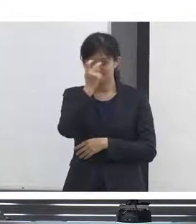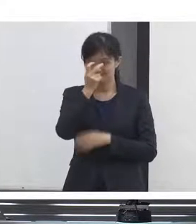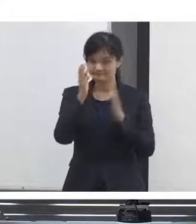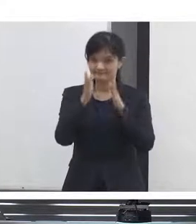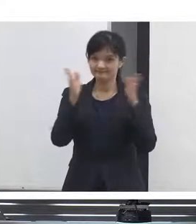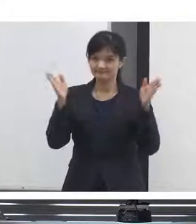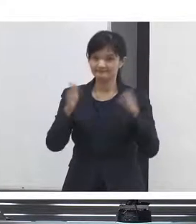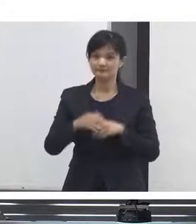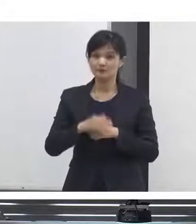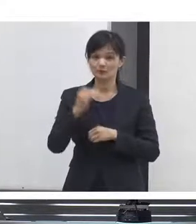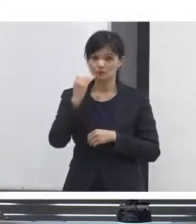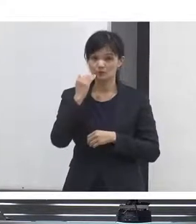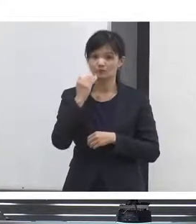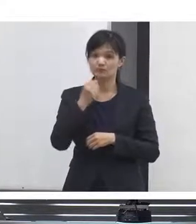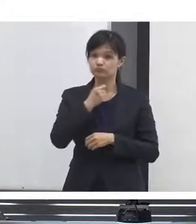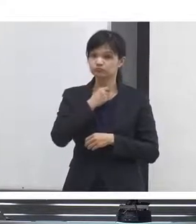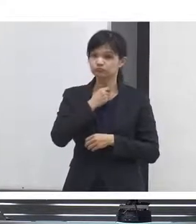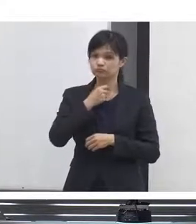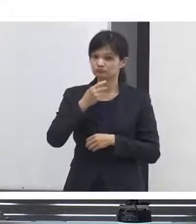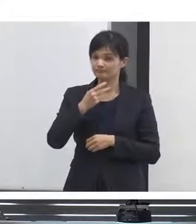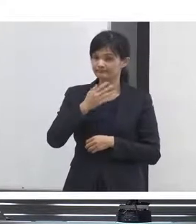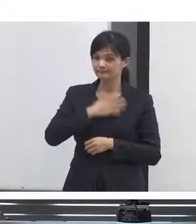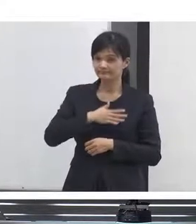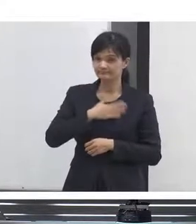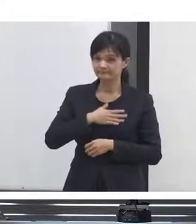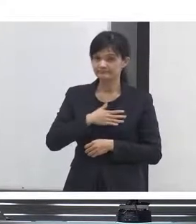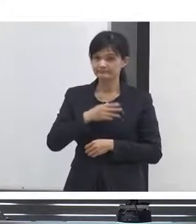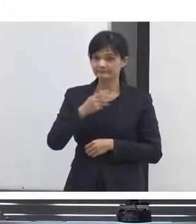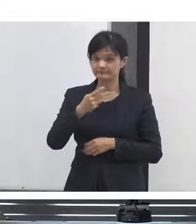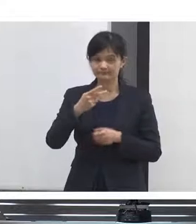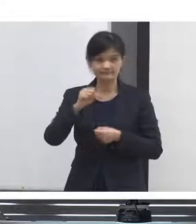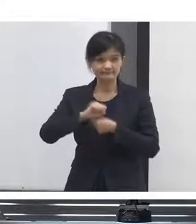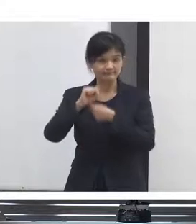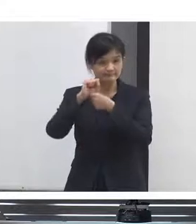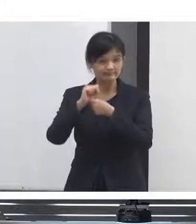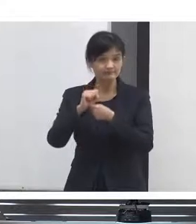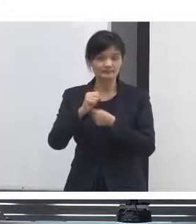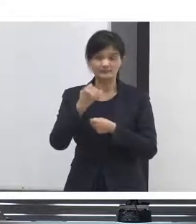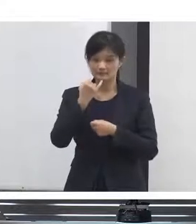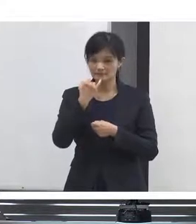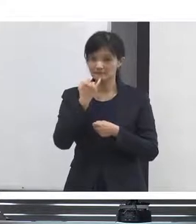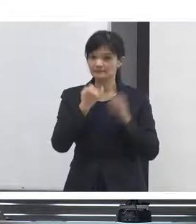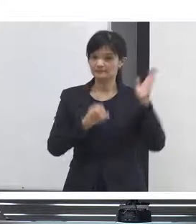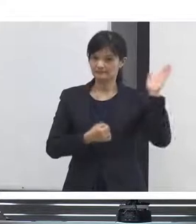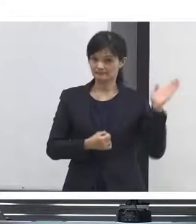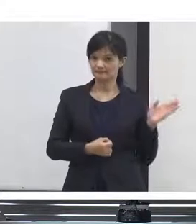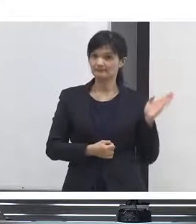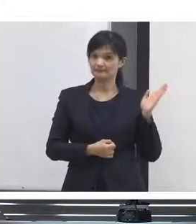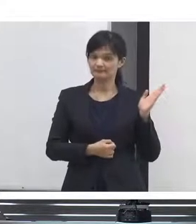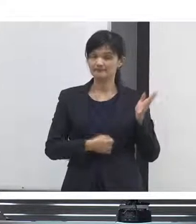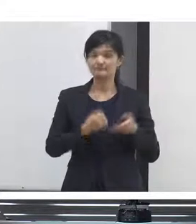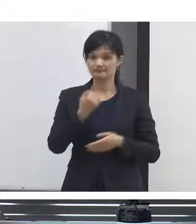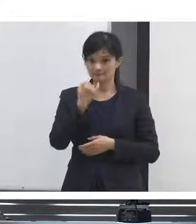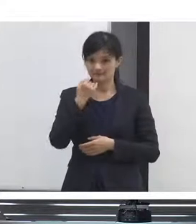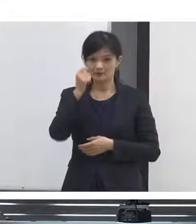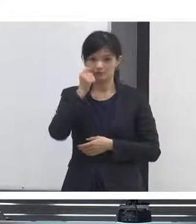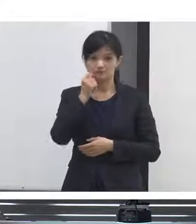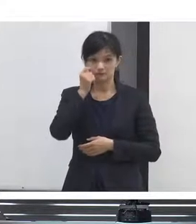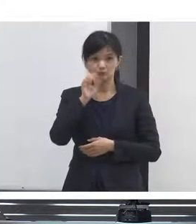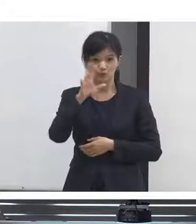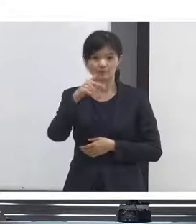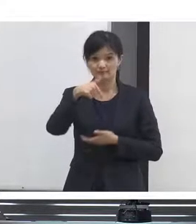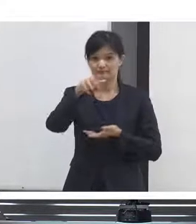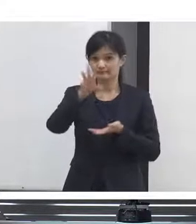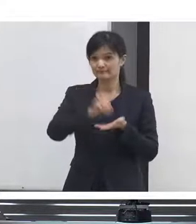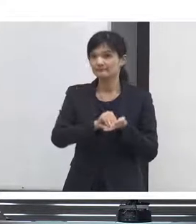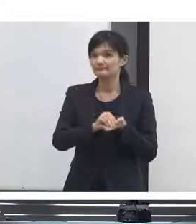更多的这个内容的话呢，事实上你可以看这 YouTube 这个 demo， 那你可以知道我们做的事情到底做些什么事情。那如果你有兴趣呢 ，download 这个 link 的这